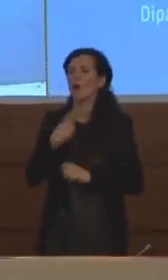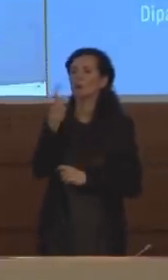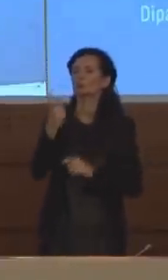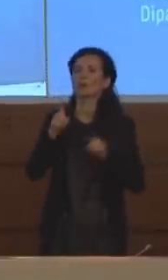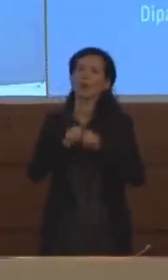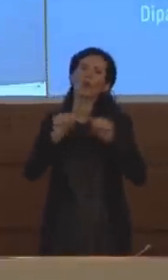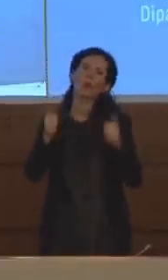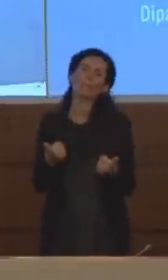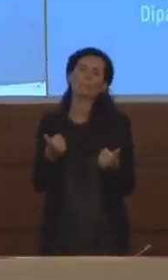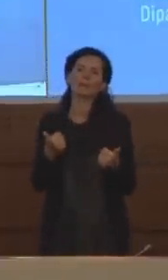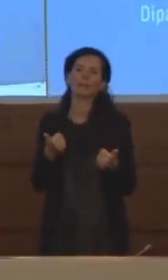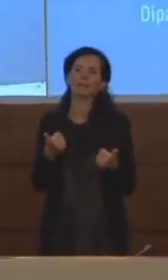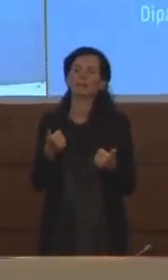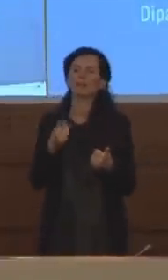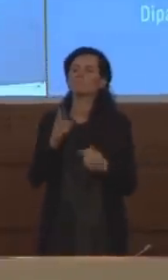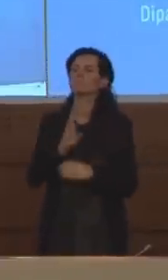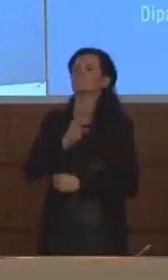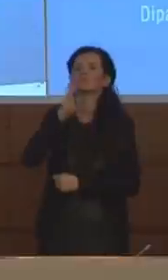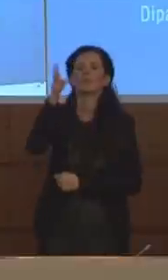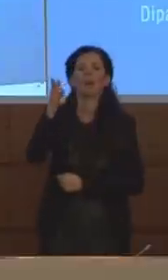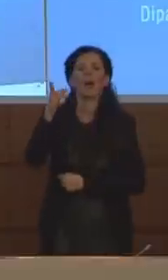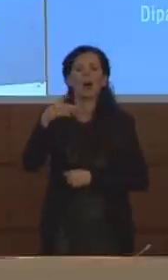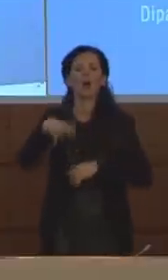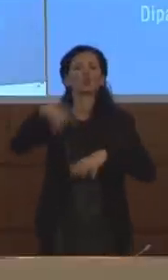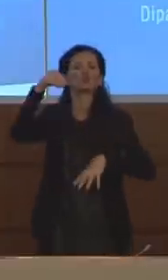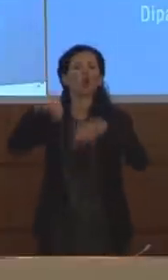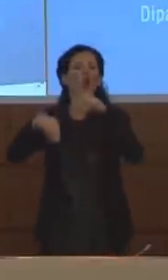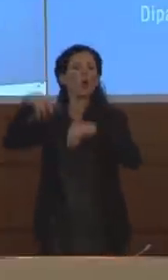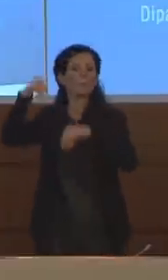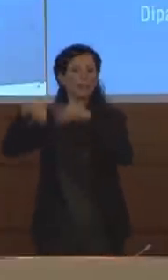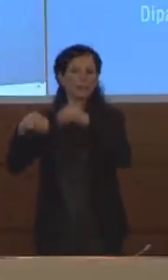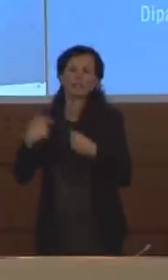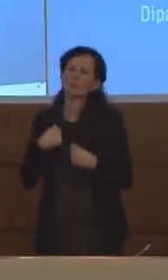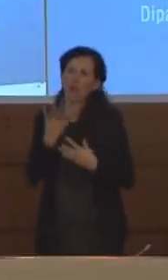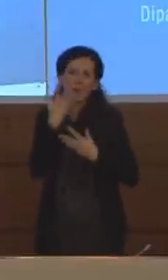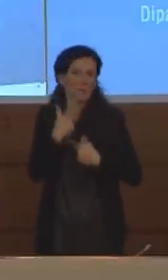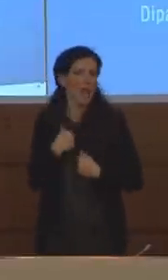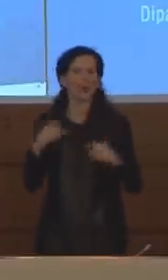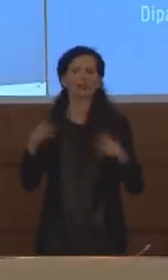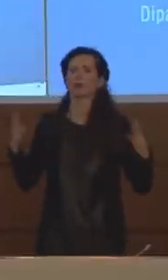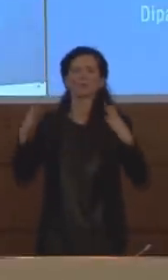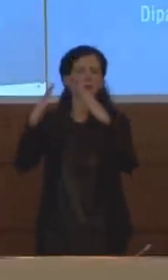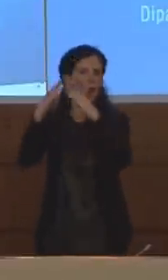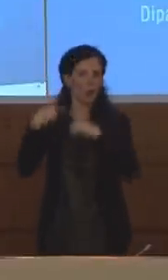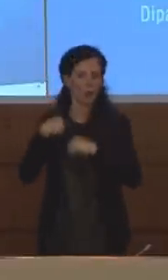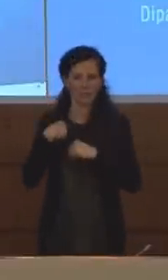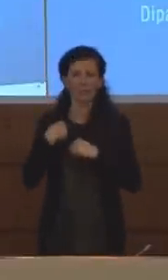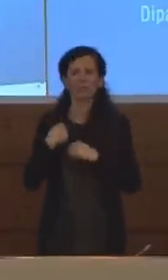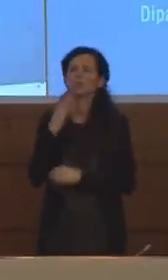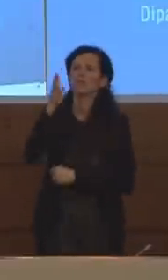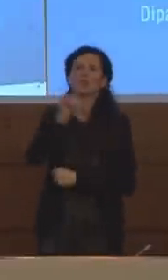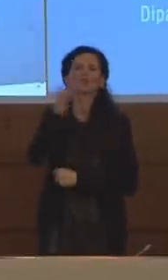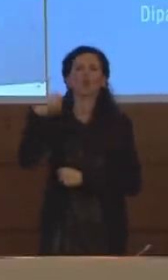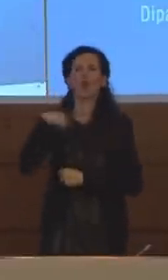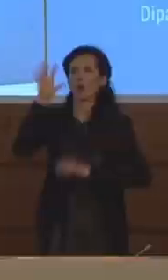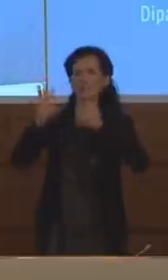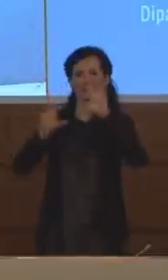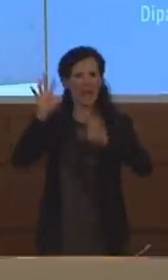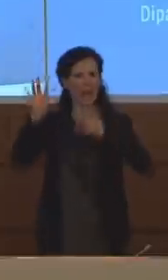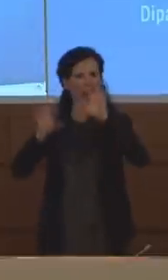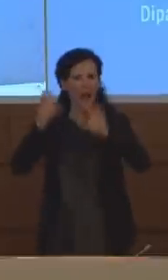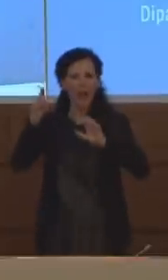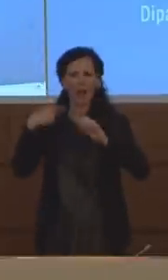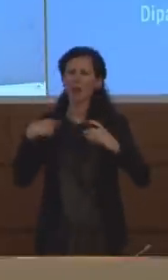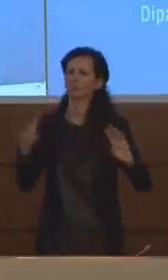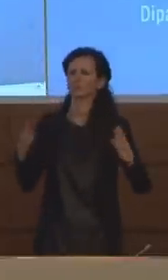ferrata nelle dolomiti a me piace molto la montagna per c e va da solo scalando e si arrampica su una delle tre